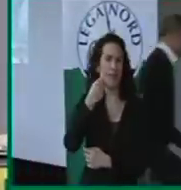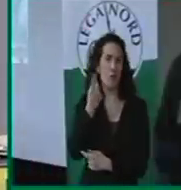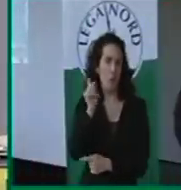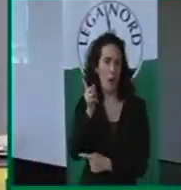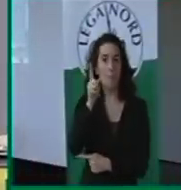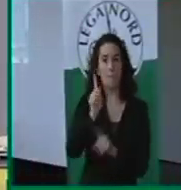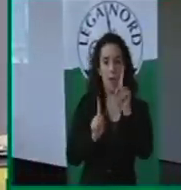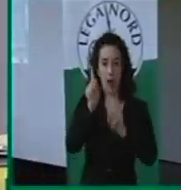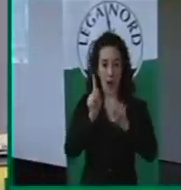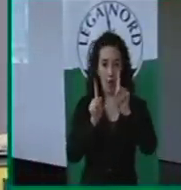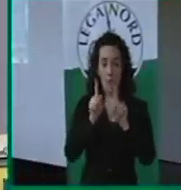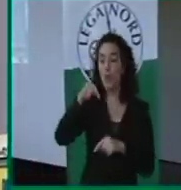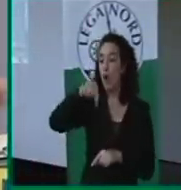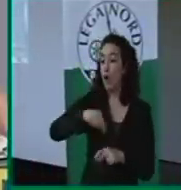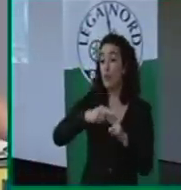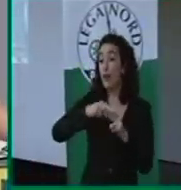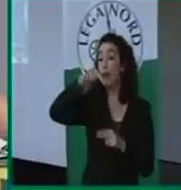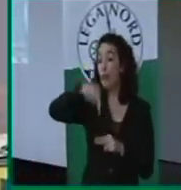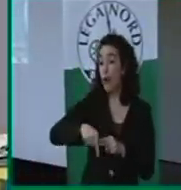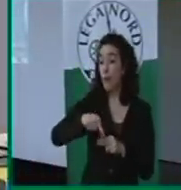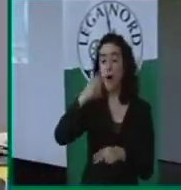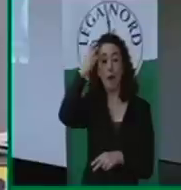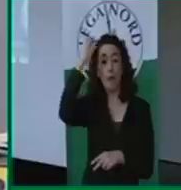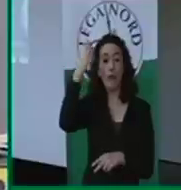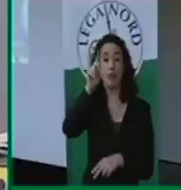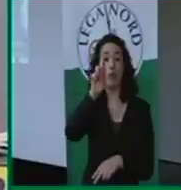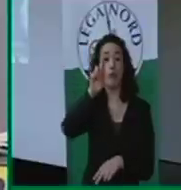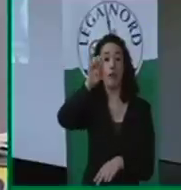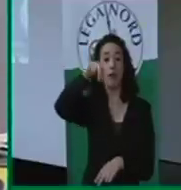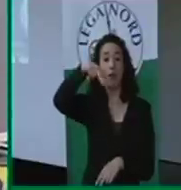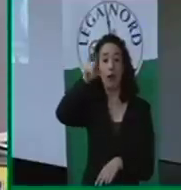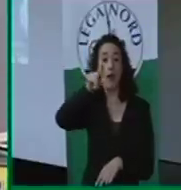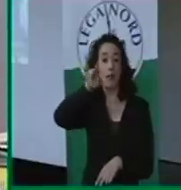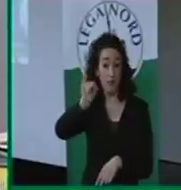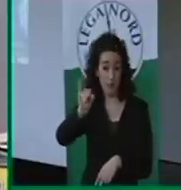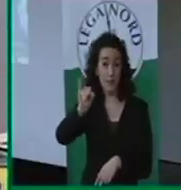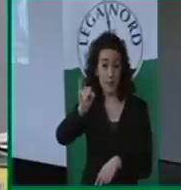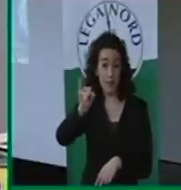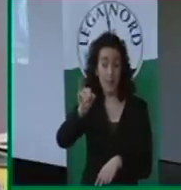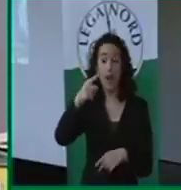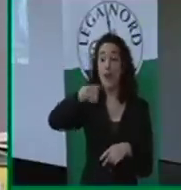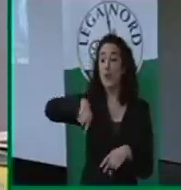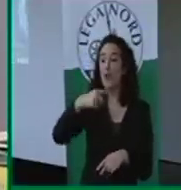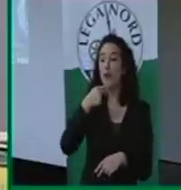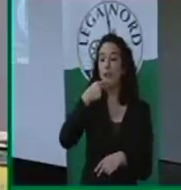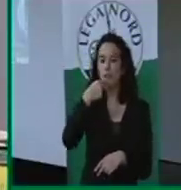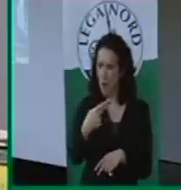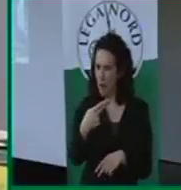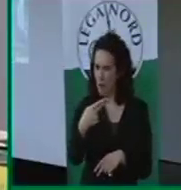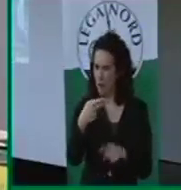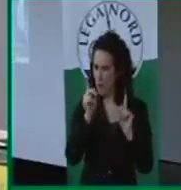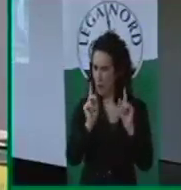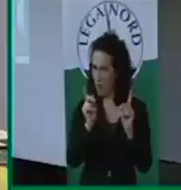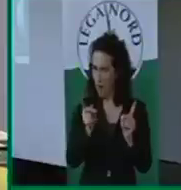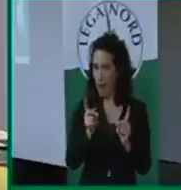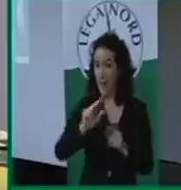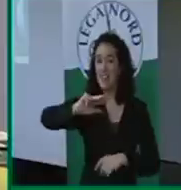giurato il governo Renzi noi della Padania l'abbiamo chiamato il terzo governo di Merkel ecco mentre lì